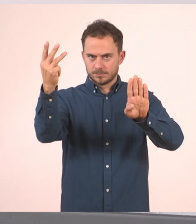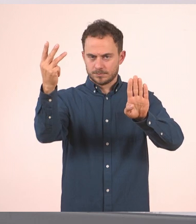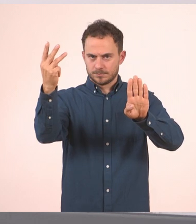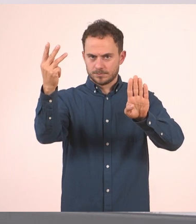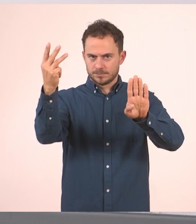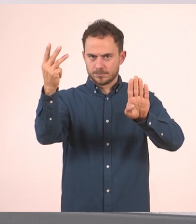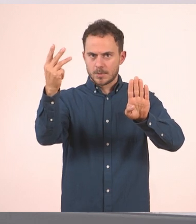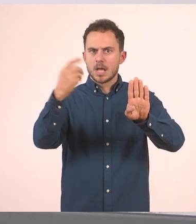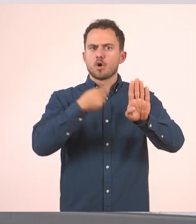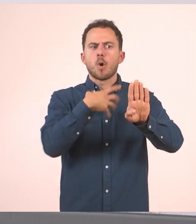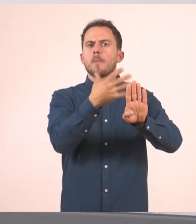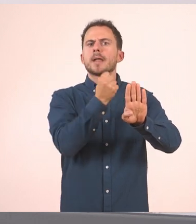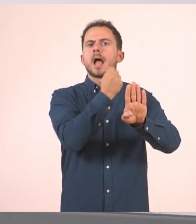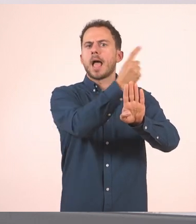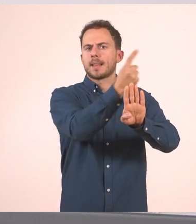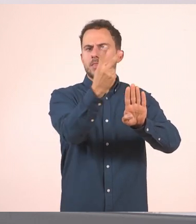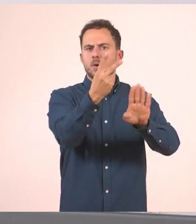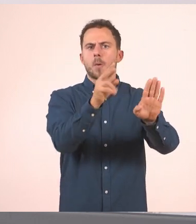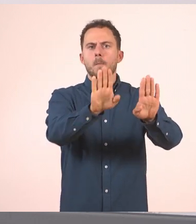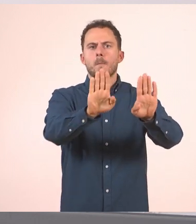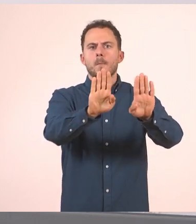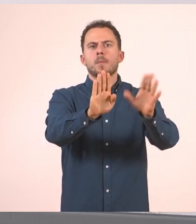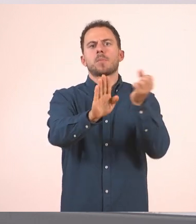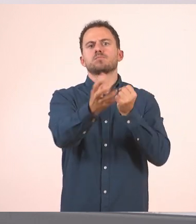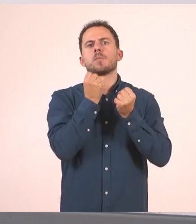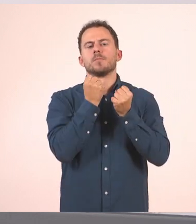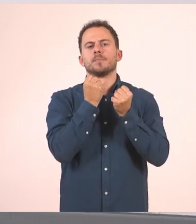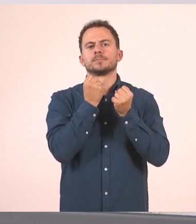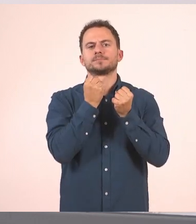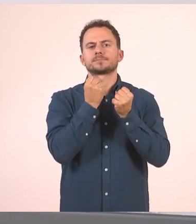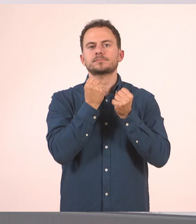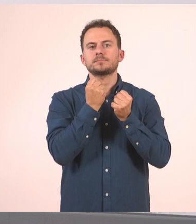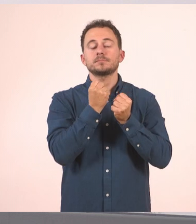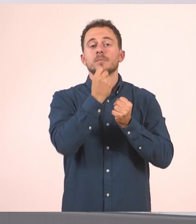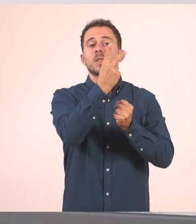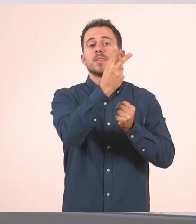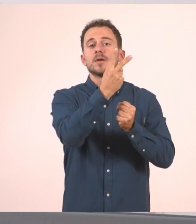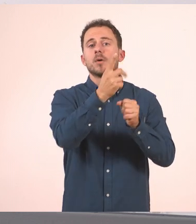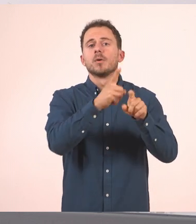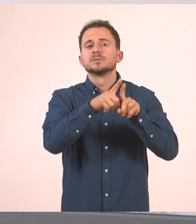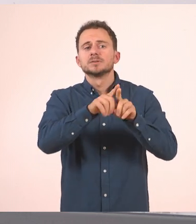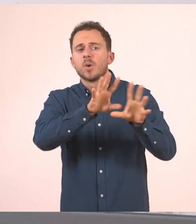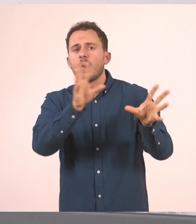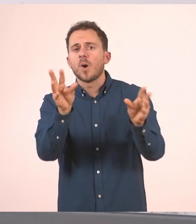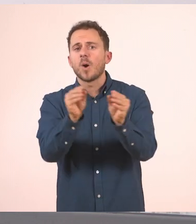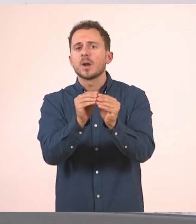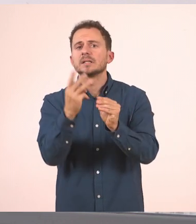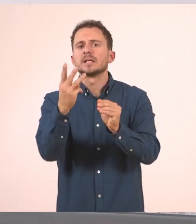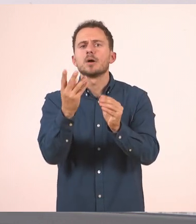Θυμάστε πώς τα γράφαμε αυτά τα δύο κομμάτια σε σχέση με τα τρία που έχει μοιραστεί το χαρτόνι